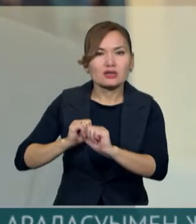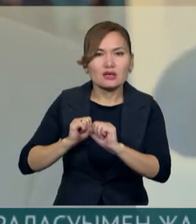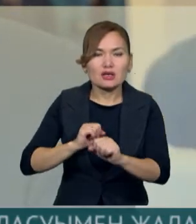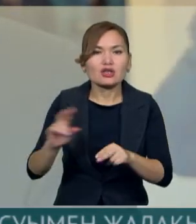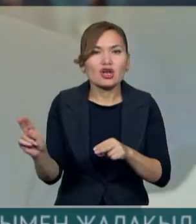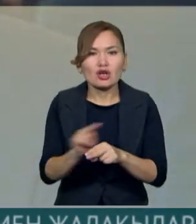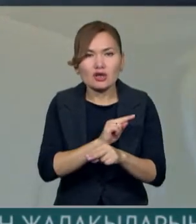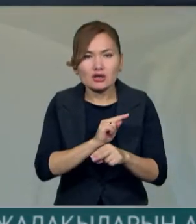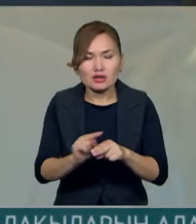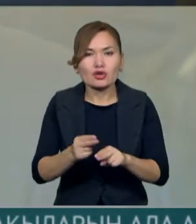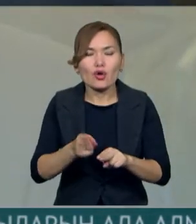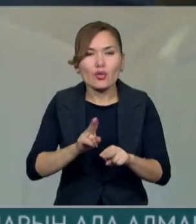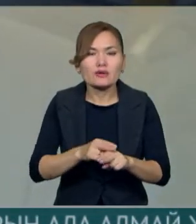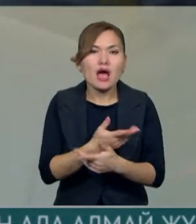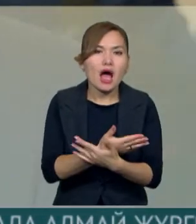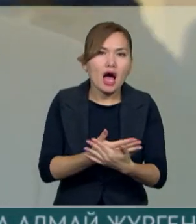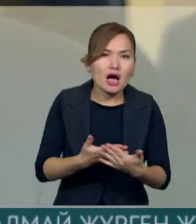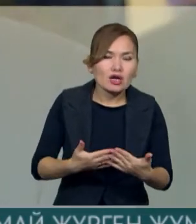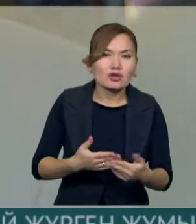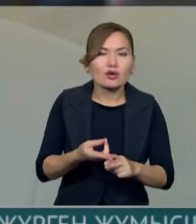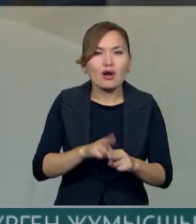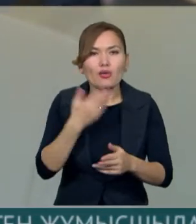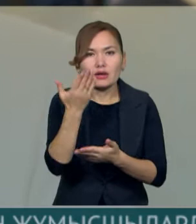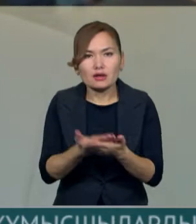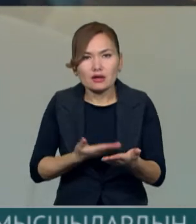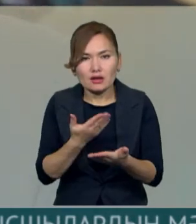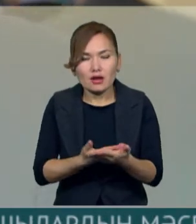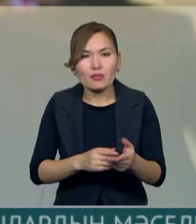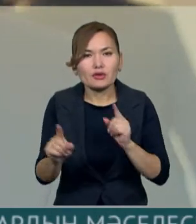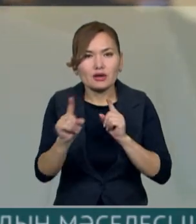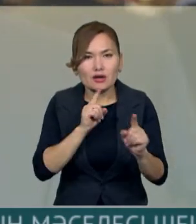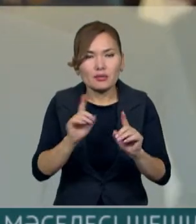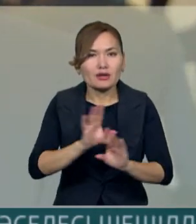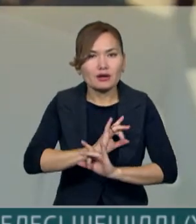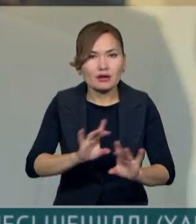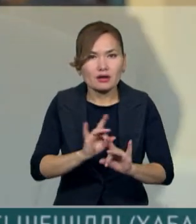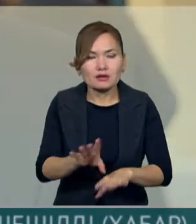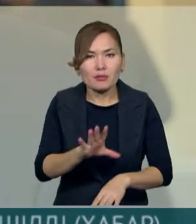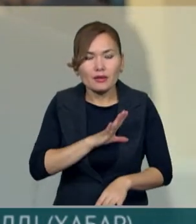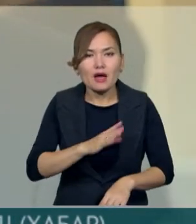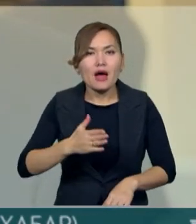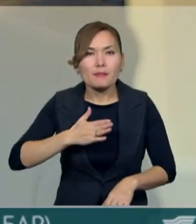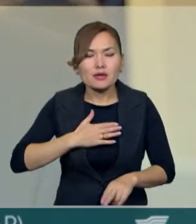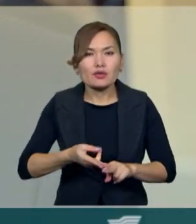әдістемелер, диагностикалық емдеу әдістемелерді бізге таныстырып, арғарай